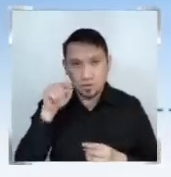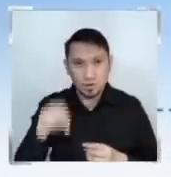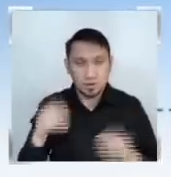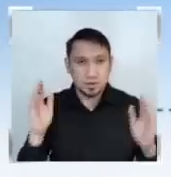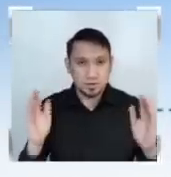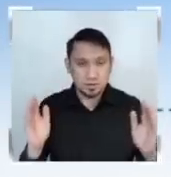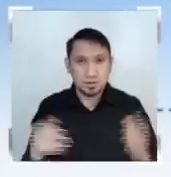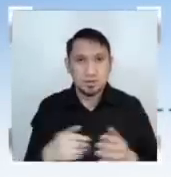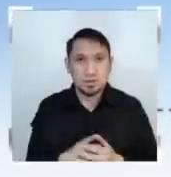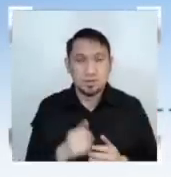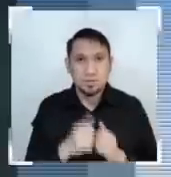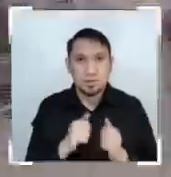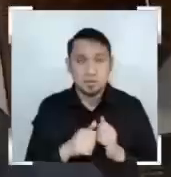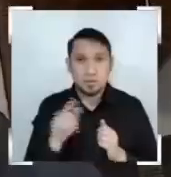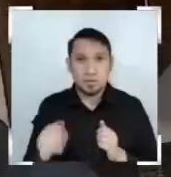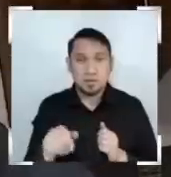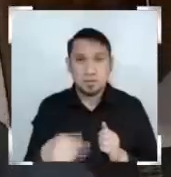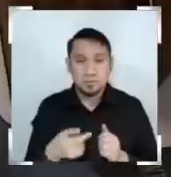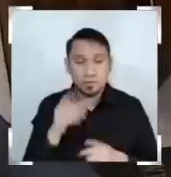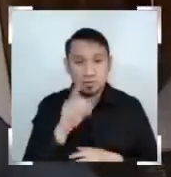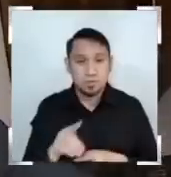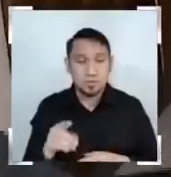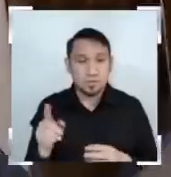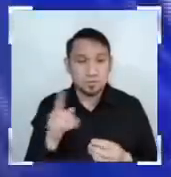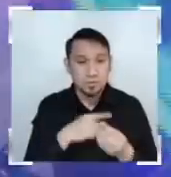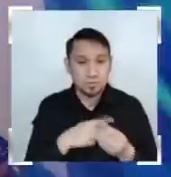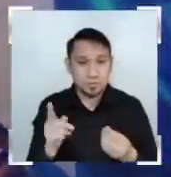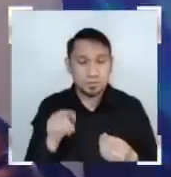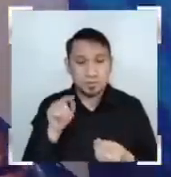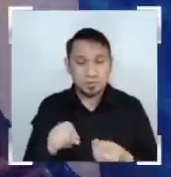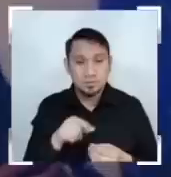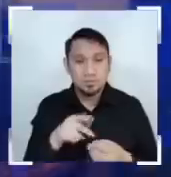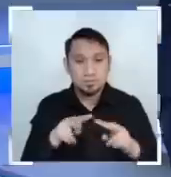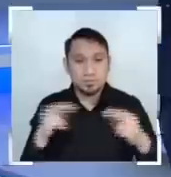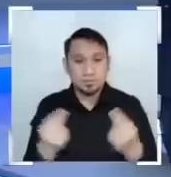idedeklarang bakante ang kanyang posisyon. Ako si Victoria Tulad, ang inyong saksi.